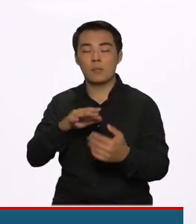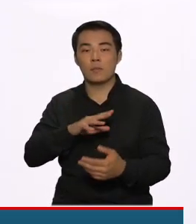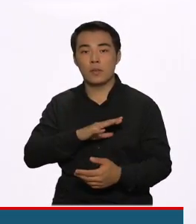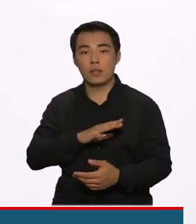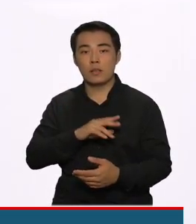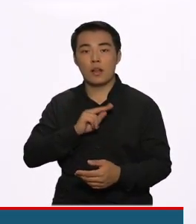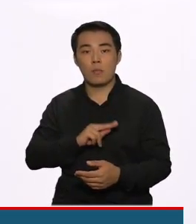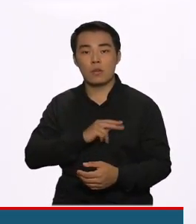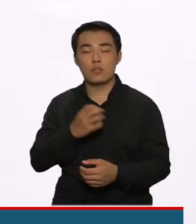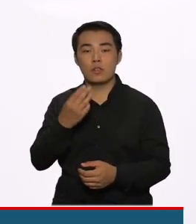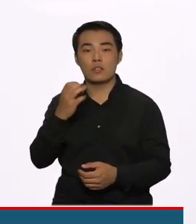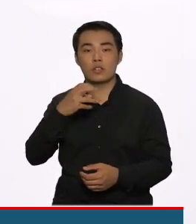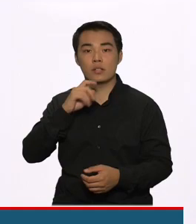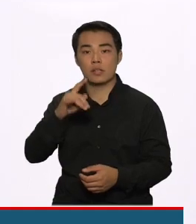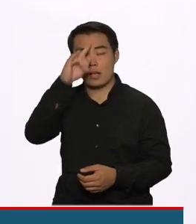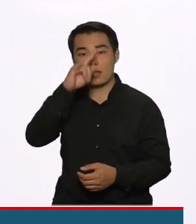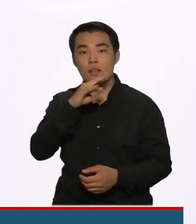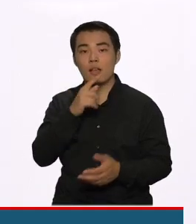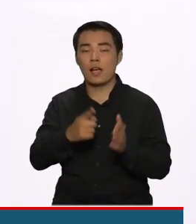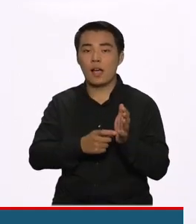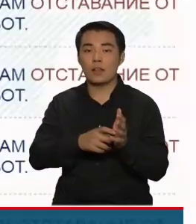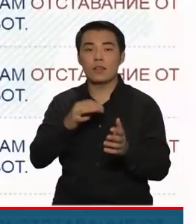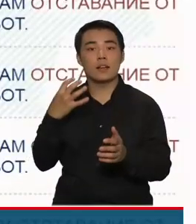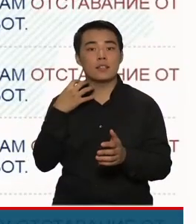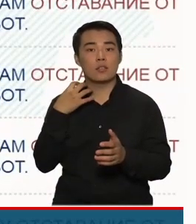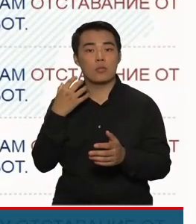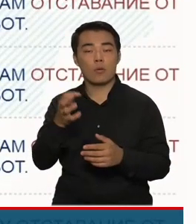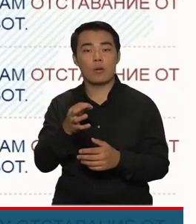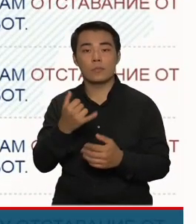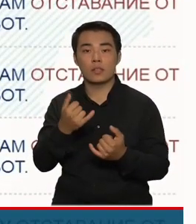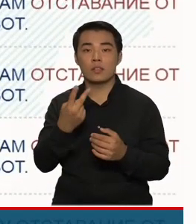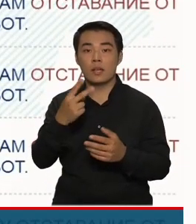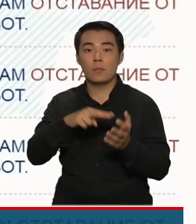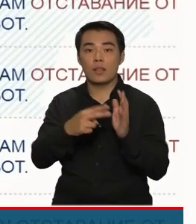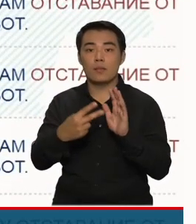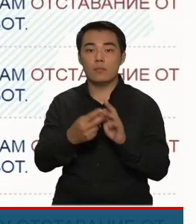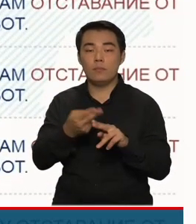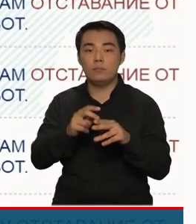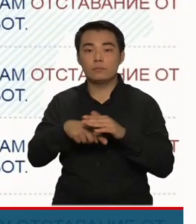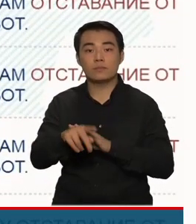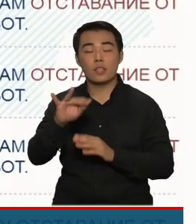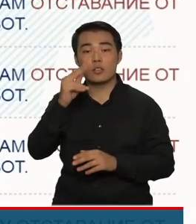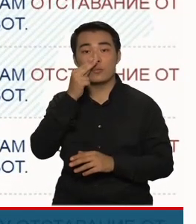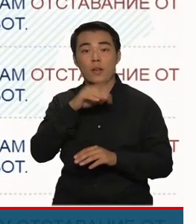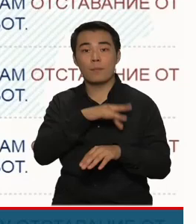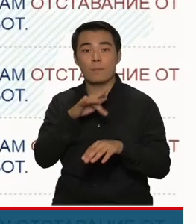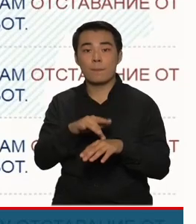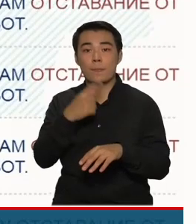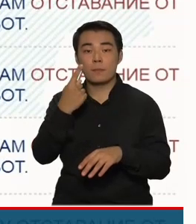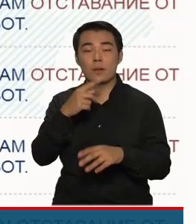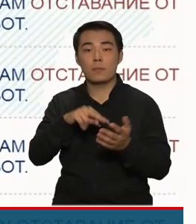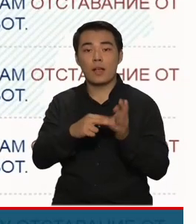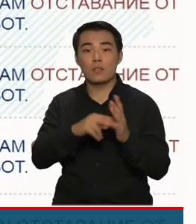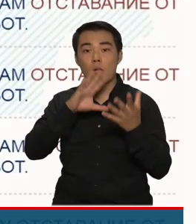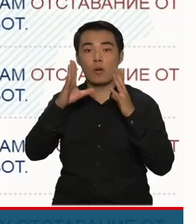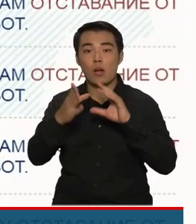Бұдан басқа Шығыс Қазақстан, Қарағанды және Қызылорда облыстарында екі жобадан сондай-ақ Шымкент қаласында бір жоба